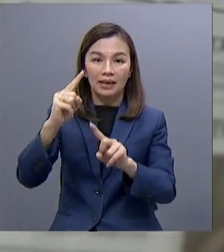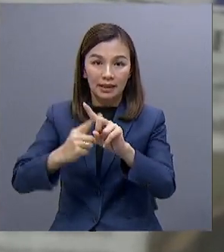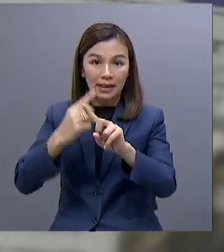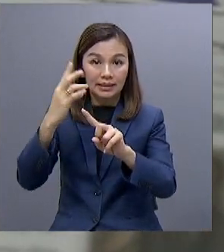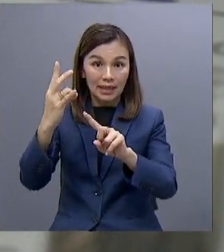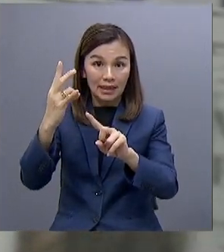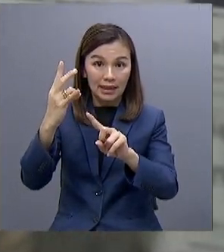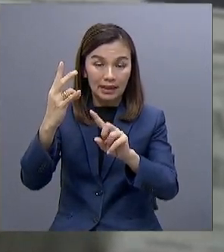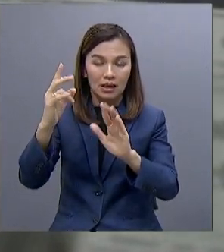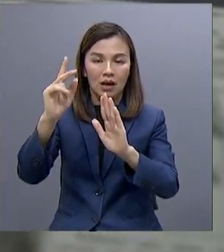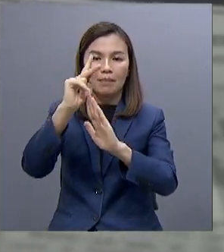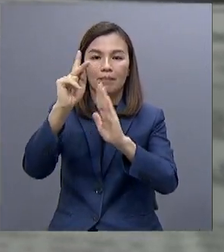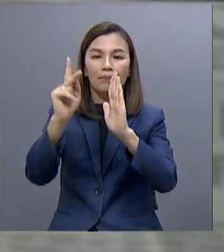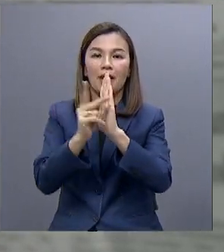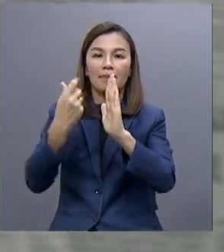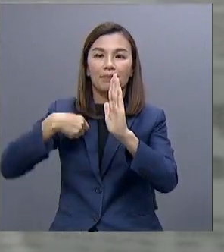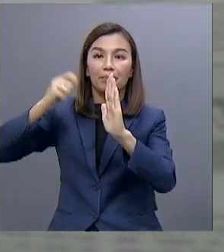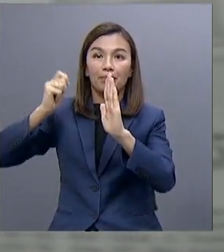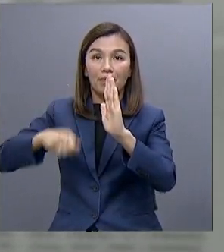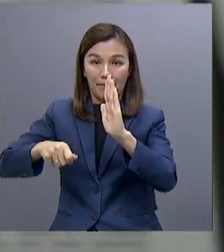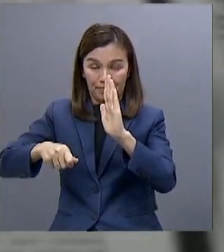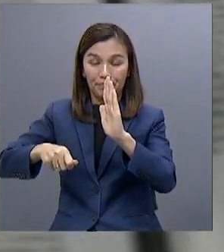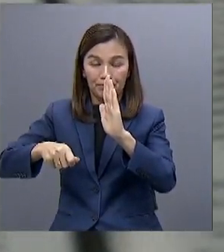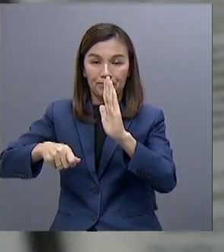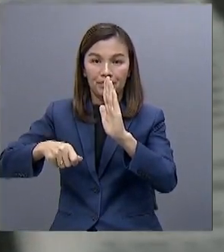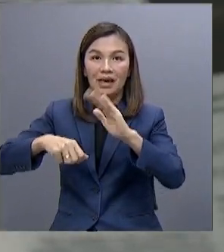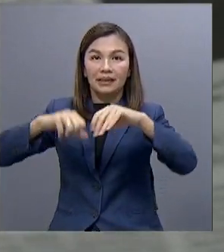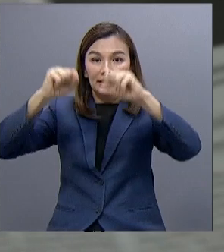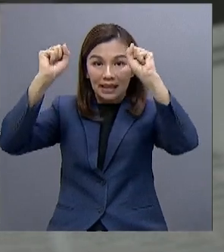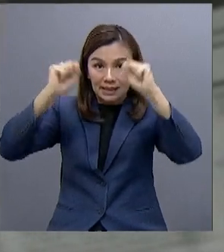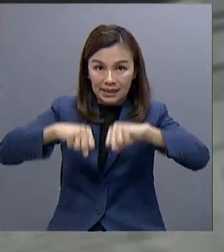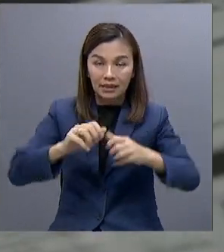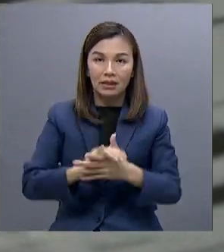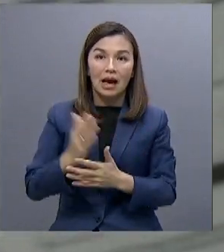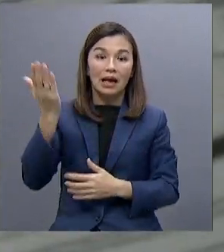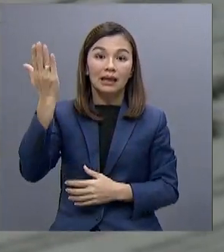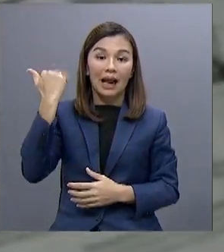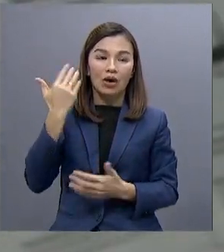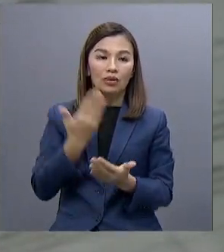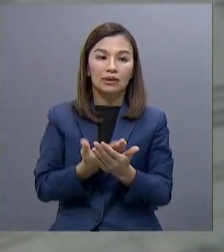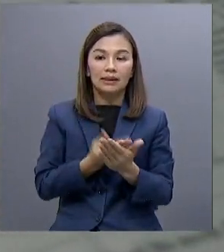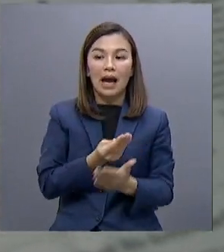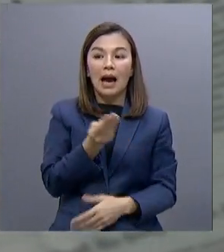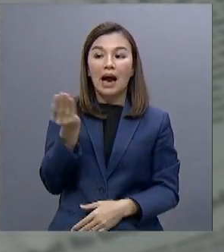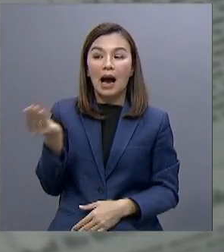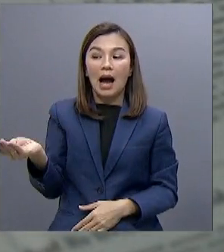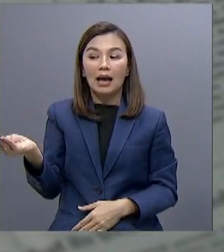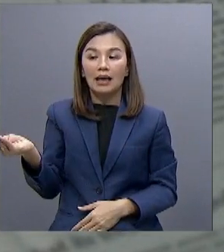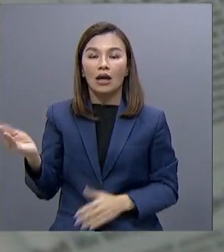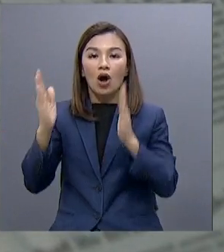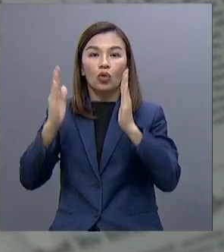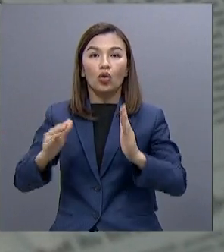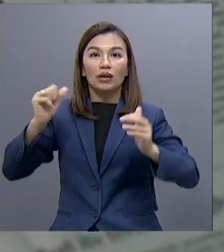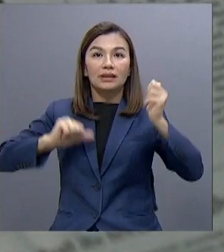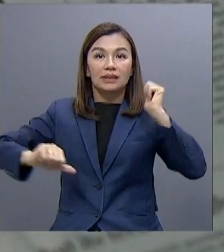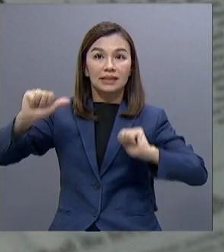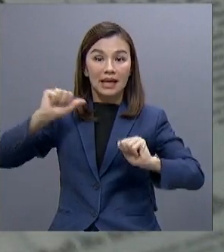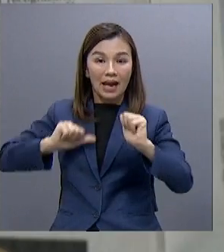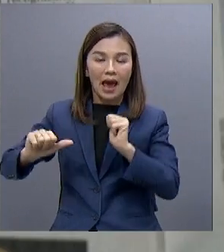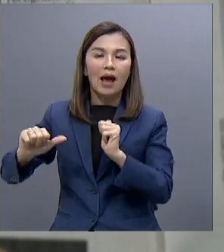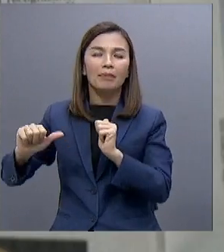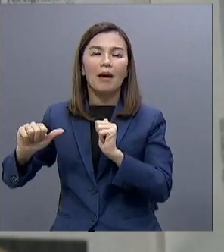นี้ศาลจะมีคำพิพากษาในคดีที่ทรัมป์จ่ายเงินปิดปากสมี่ Danielนักแสดงภาพยนตร์สำหรับผู้